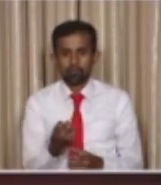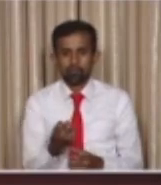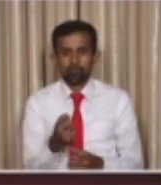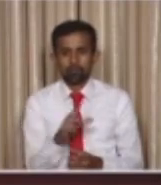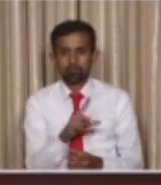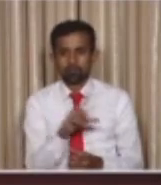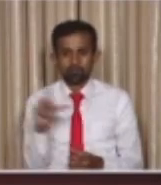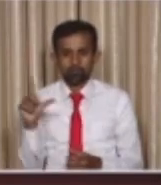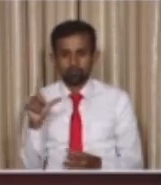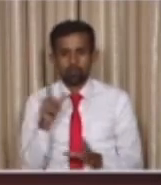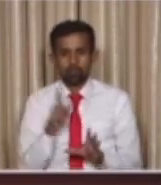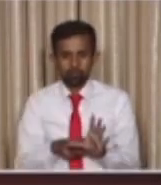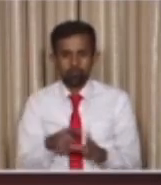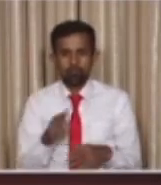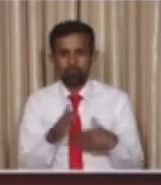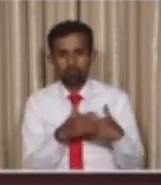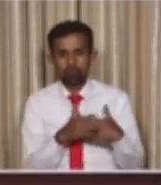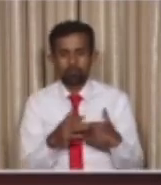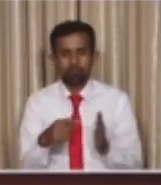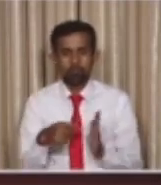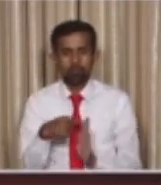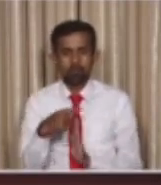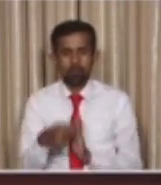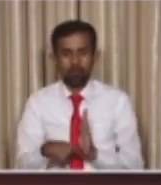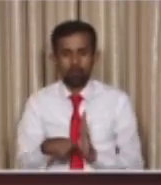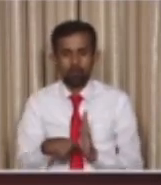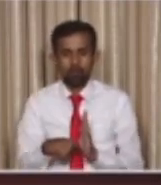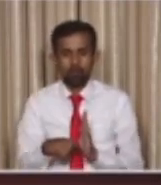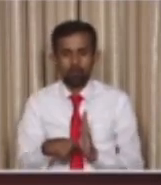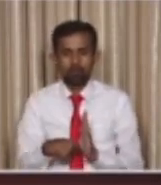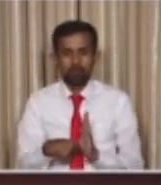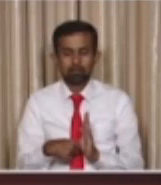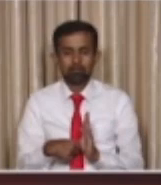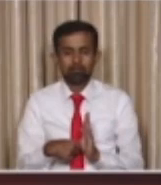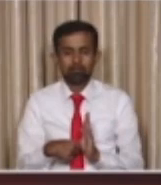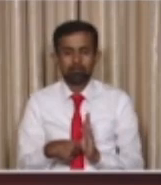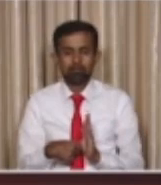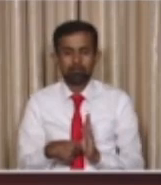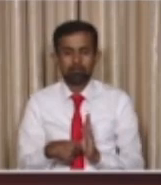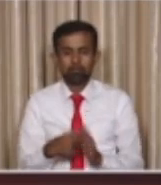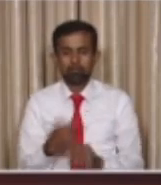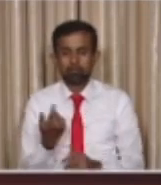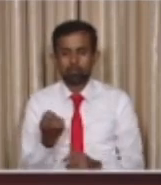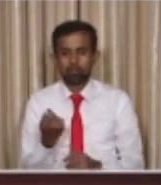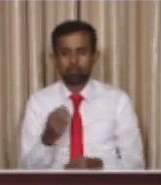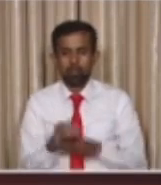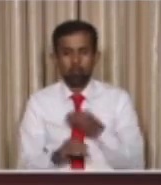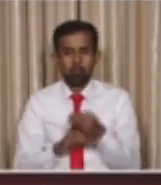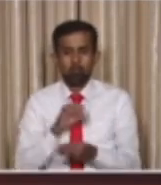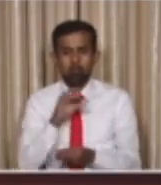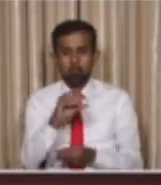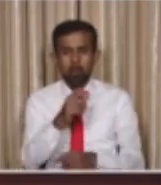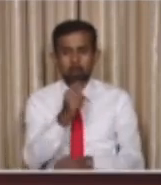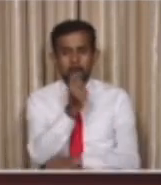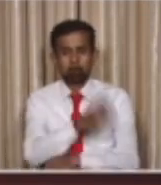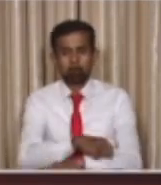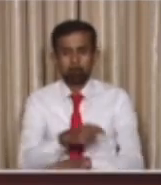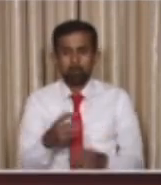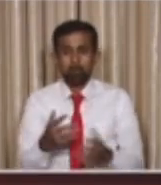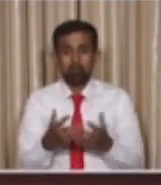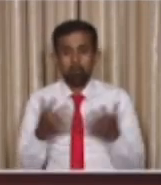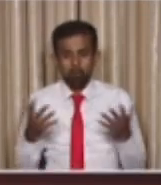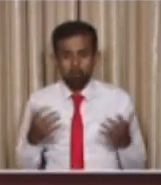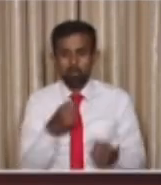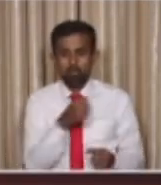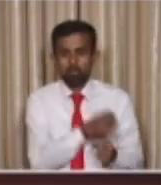2017 මේ සිදුවීම් වෙලා තිබෙන්නේ ලංකාවේ. සාමාන්‍යයෙන් මුදල් ආයෝජනය කරන ක්‍රමවේද ගොඩක් තියෙනවා.